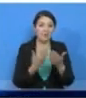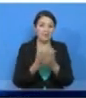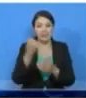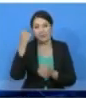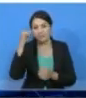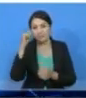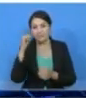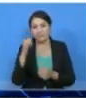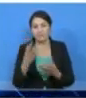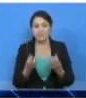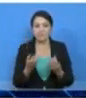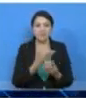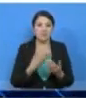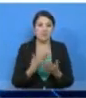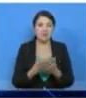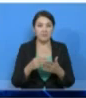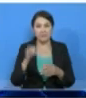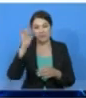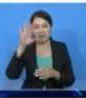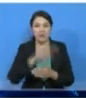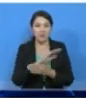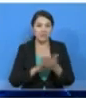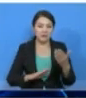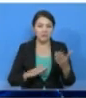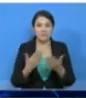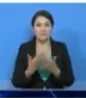батырлары, біздің елімізге белгілі атақты жазушы,